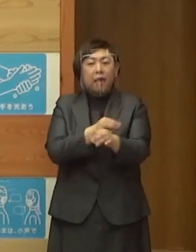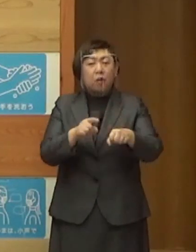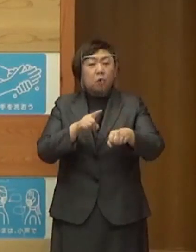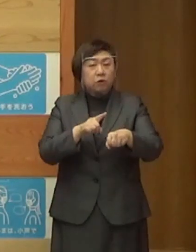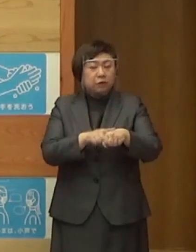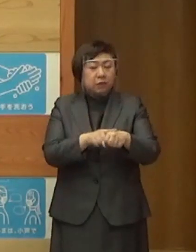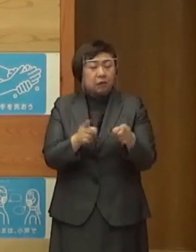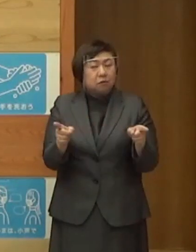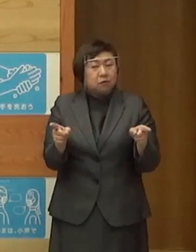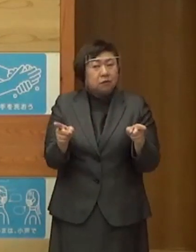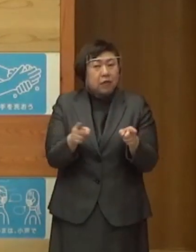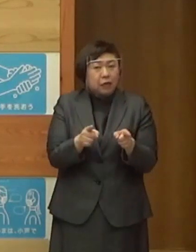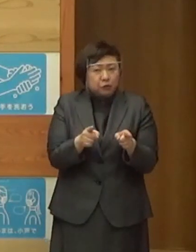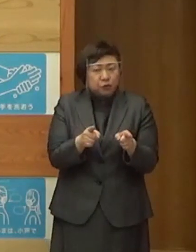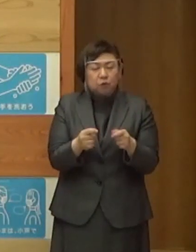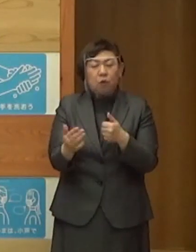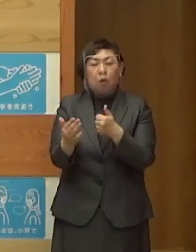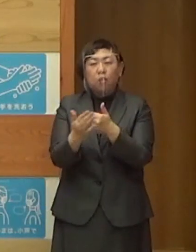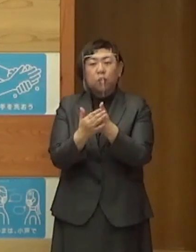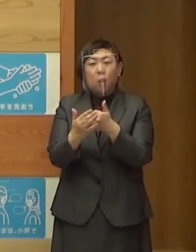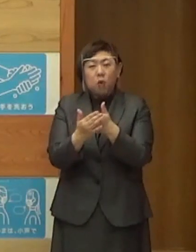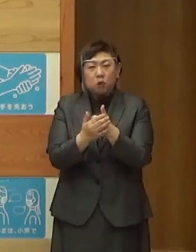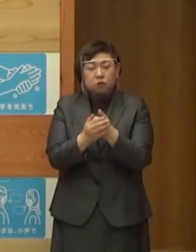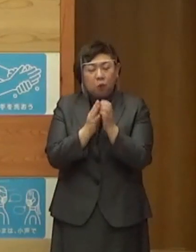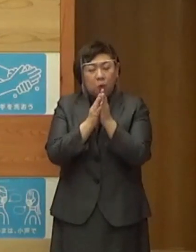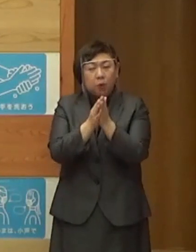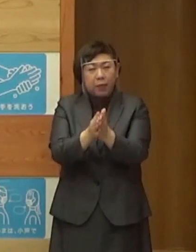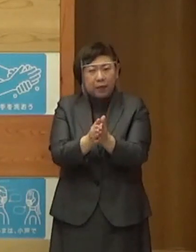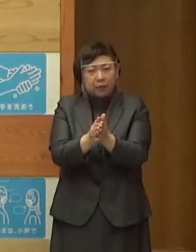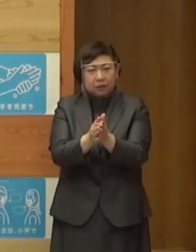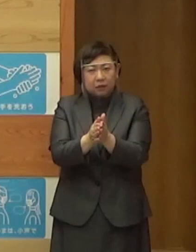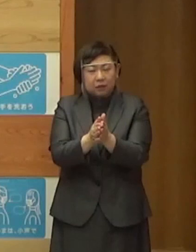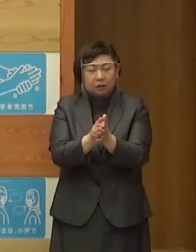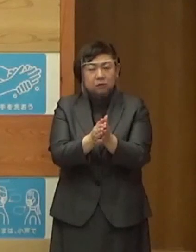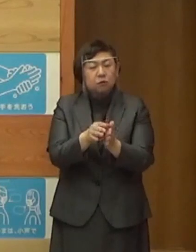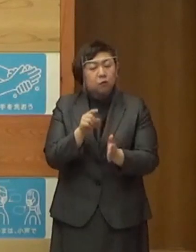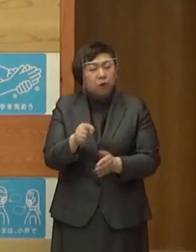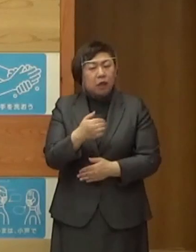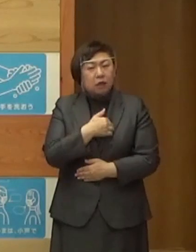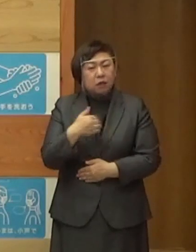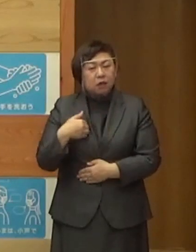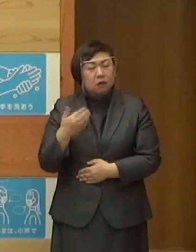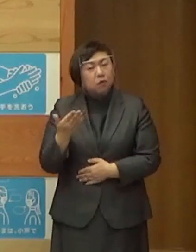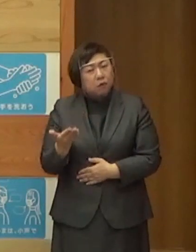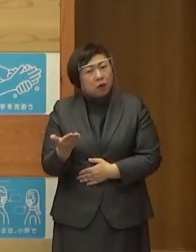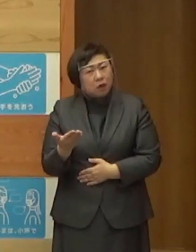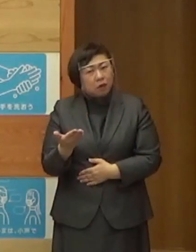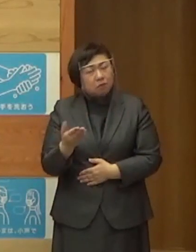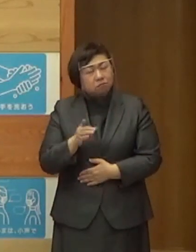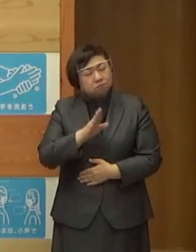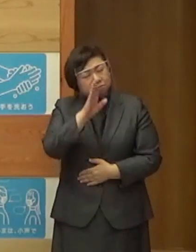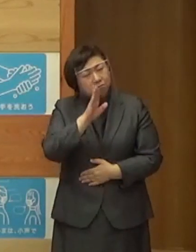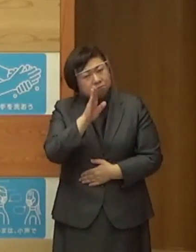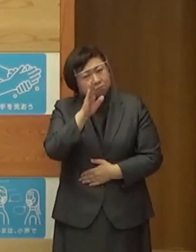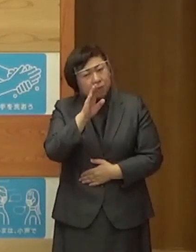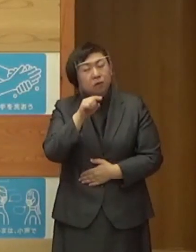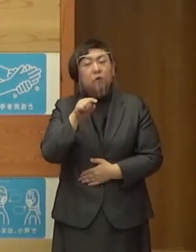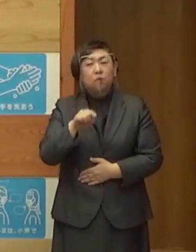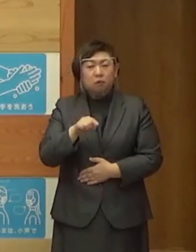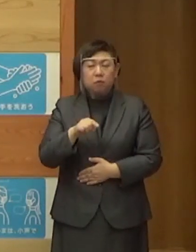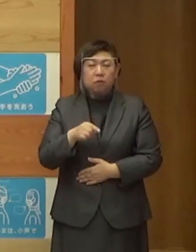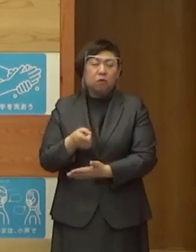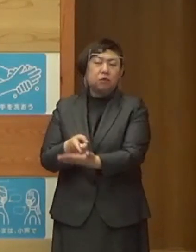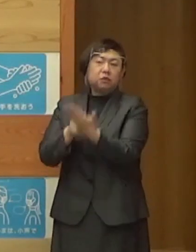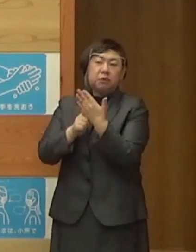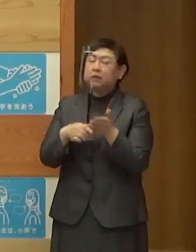のこの協力いただく要請とかですね、そういったことができるのかどうか、こういったものも示